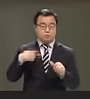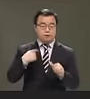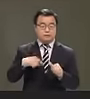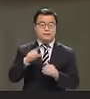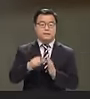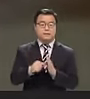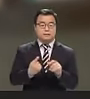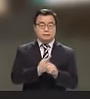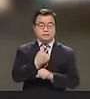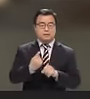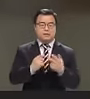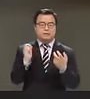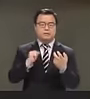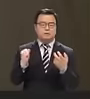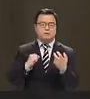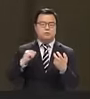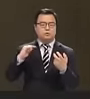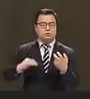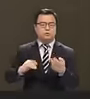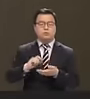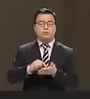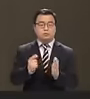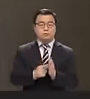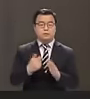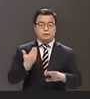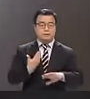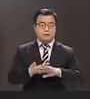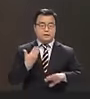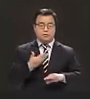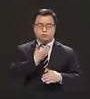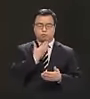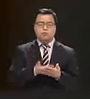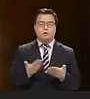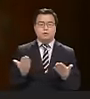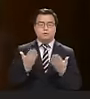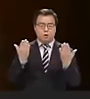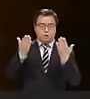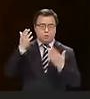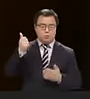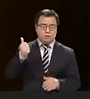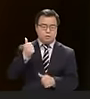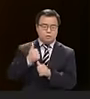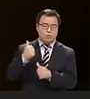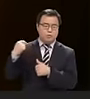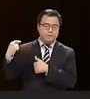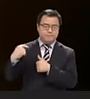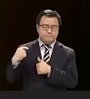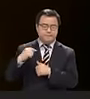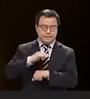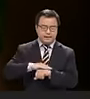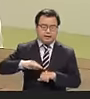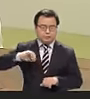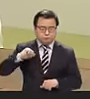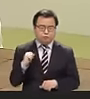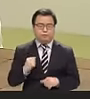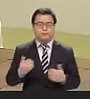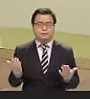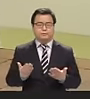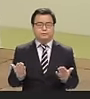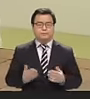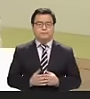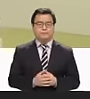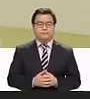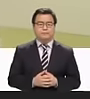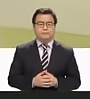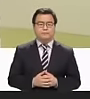다른 중요한 임무가 있습니다. 바로 교장과 교감의 지시를 충실히 이행하는 겁니다. 공무